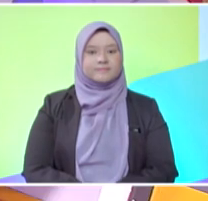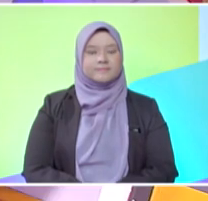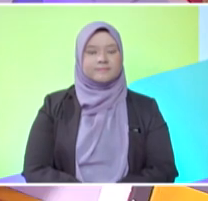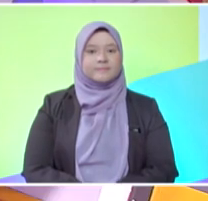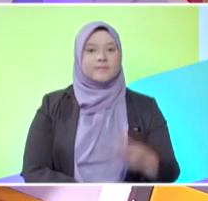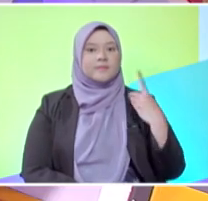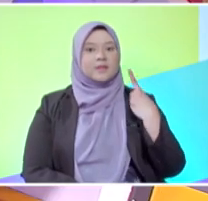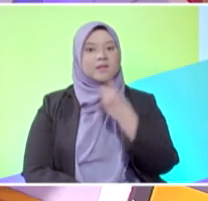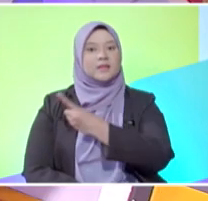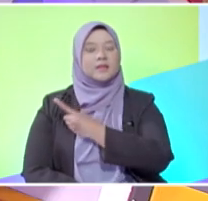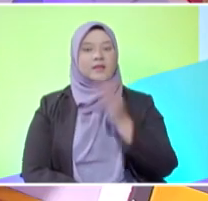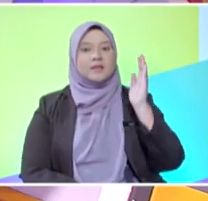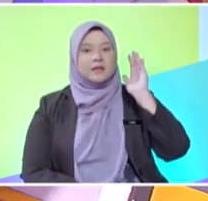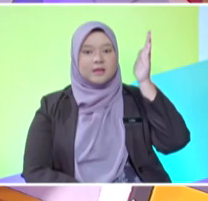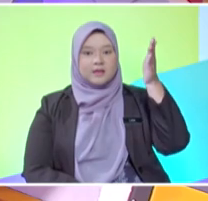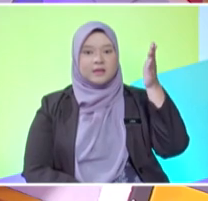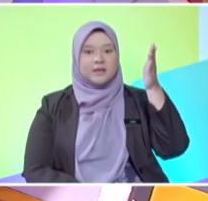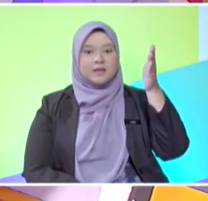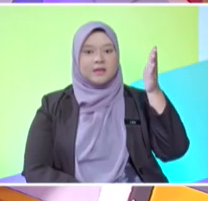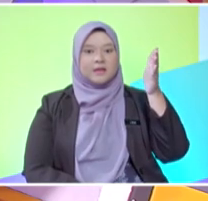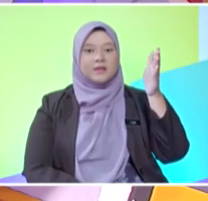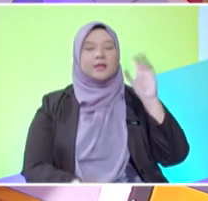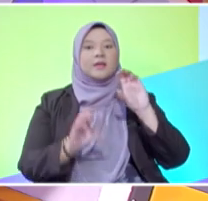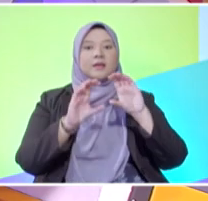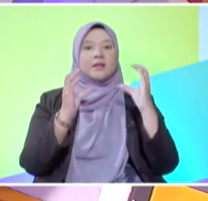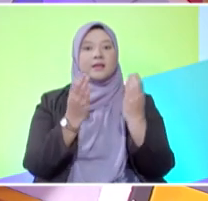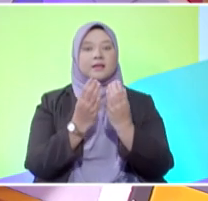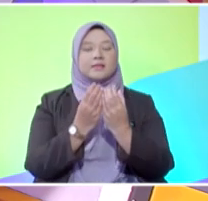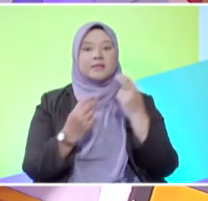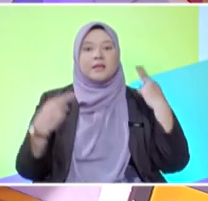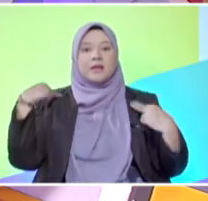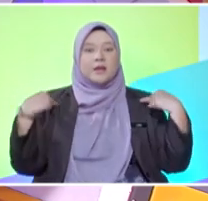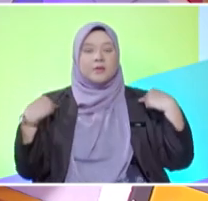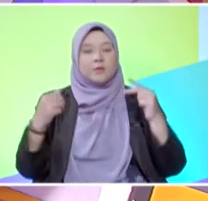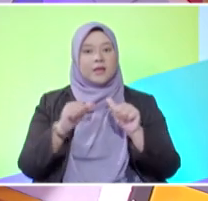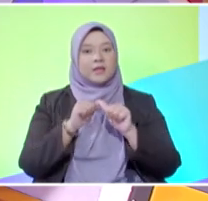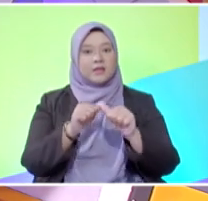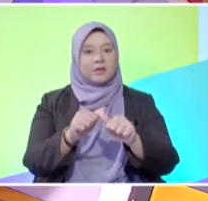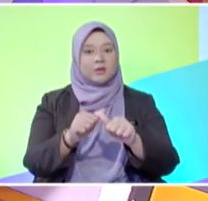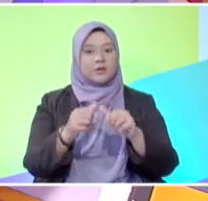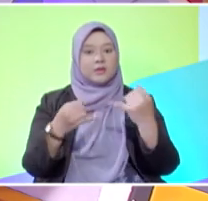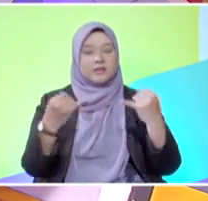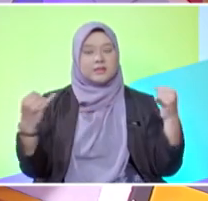mengikut makanan utamanya Oke di tangan Cikgu ada